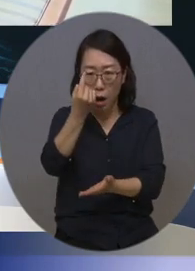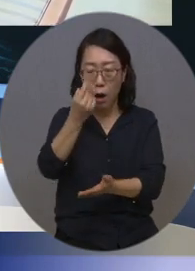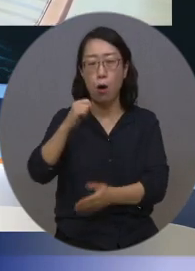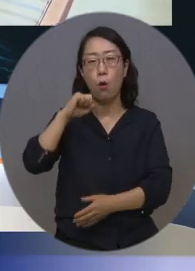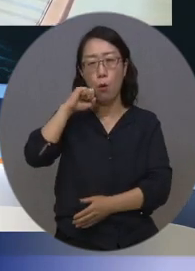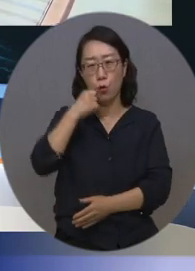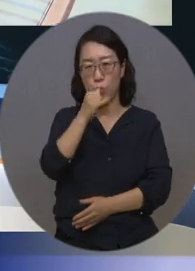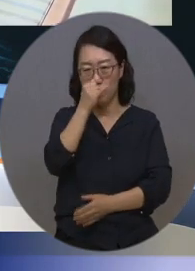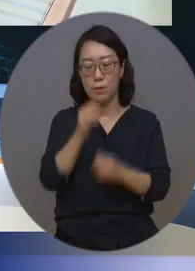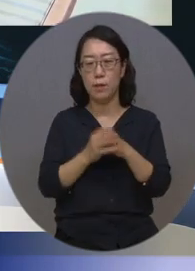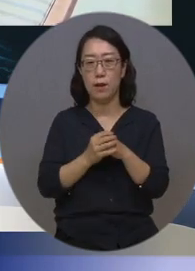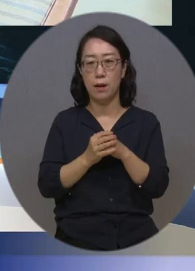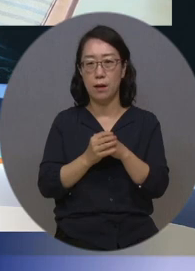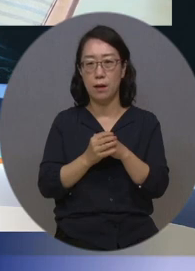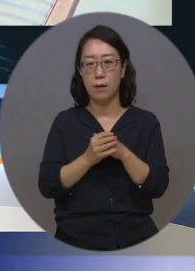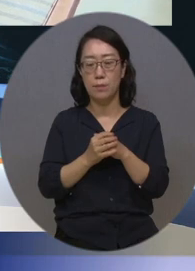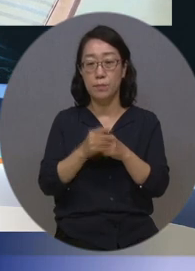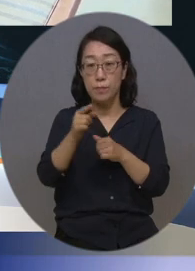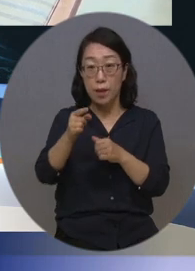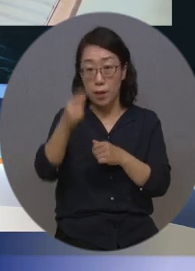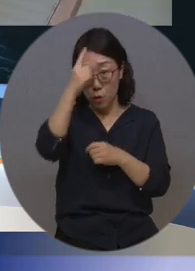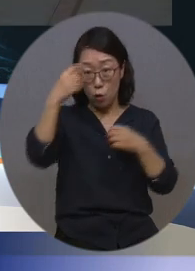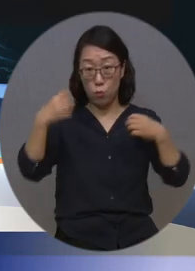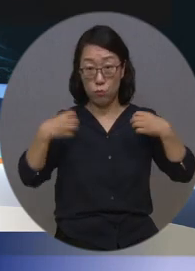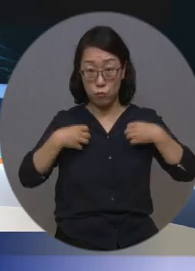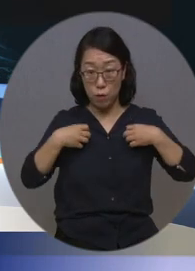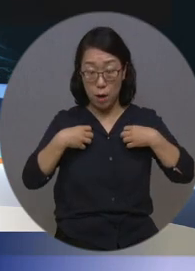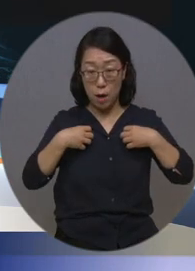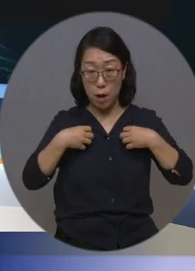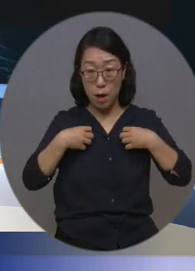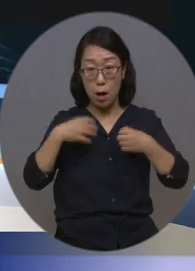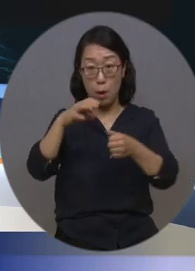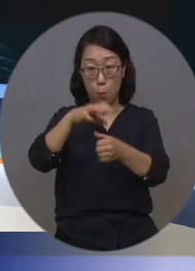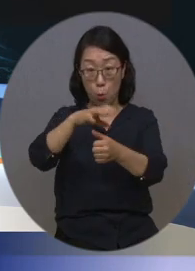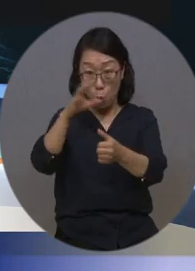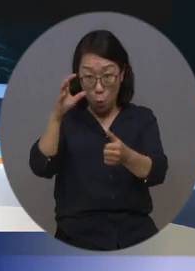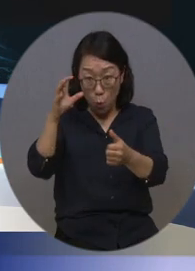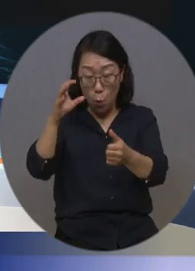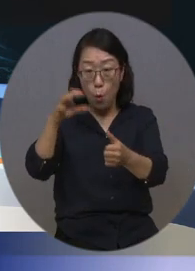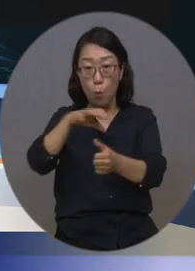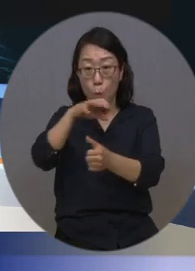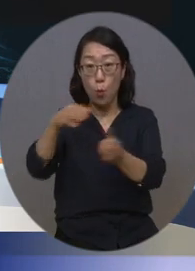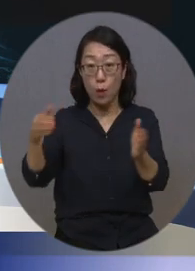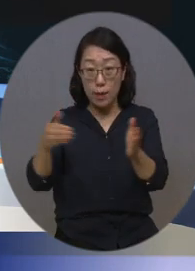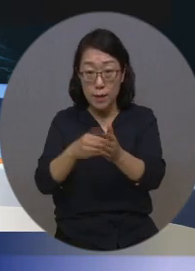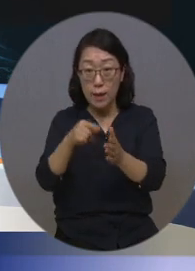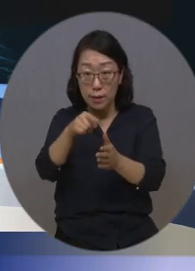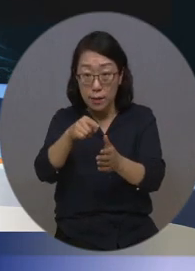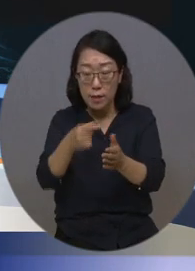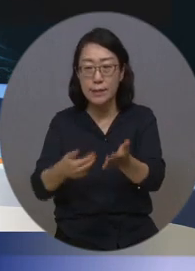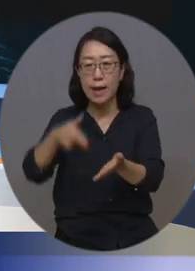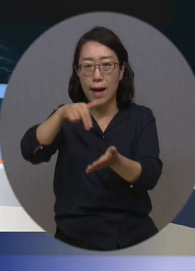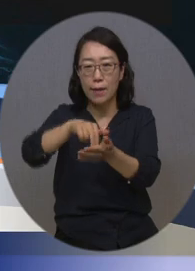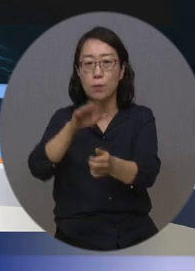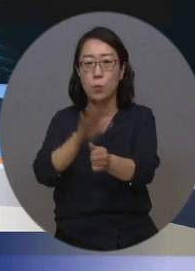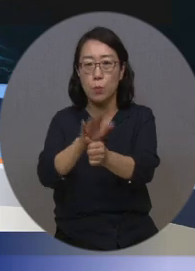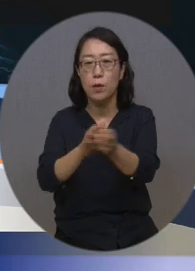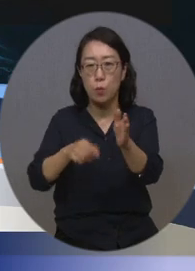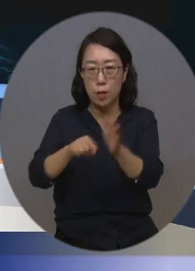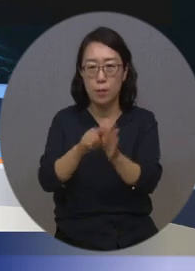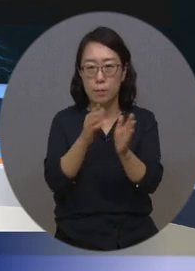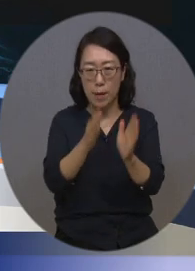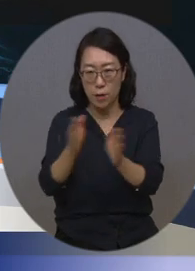어려움이 있었습니다 1 정부가 보호 종류 아동의 실질적인 자립을 돕기 위한 다각도 에 대책을